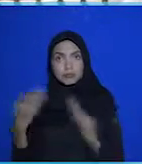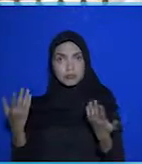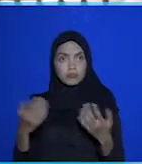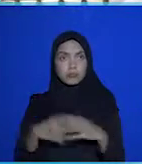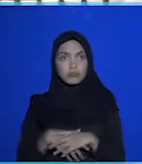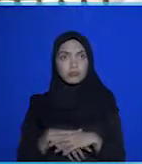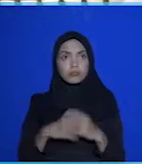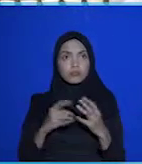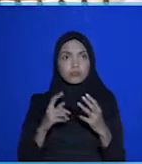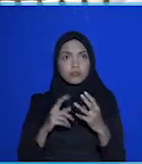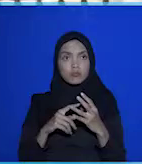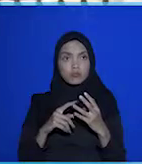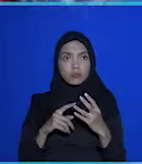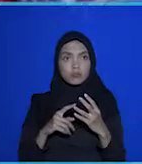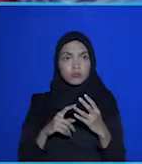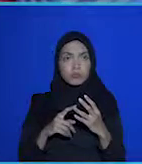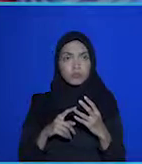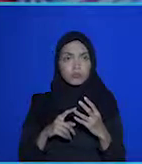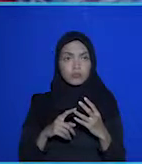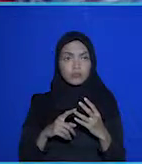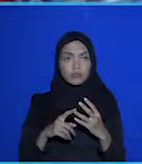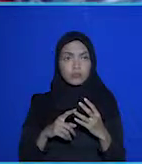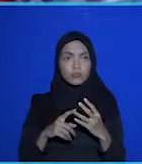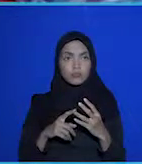kembali. Ya, kemudian juga